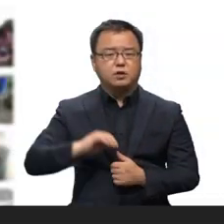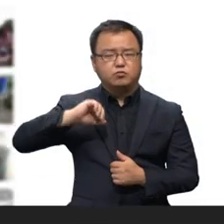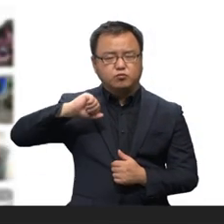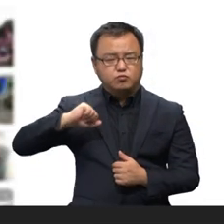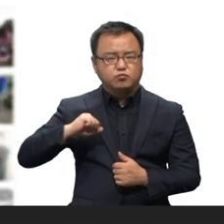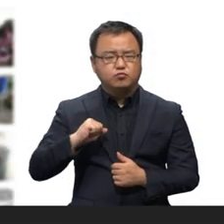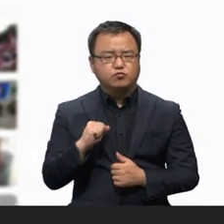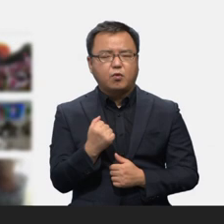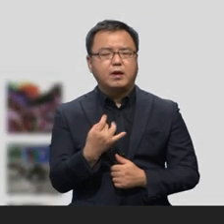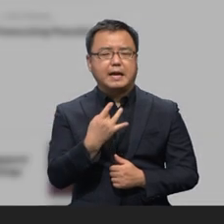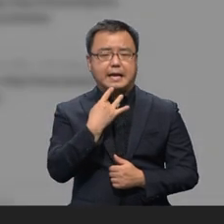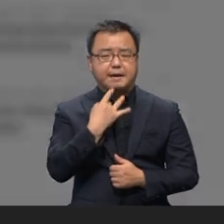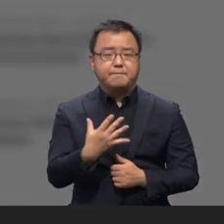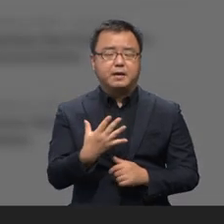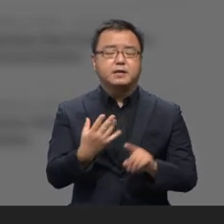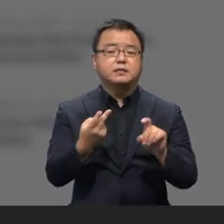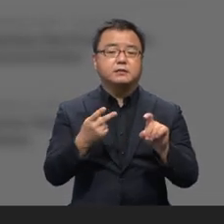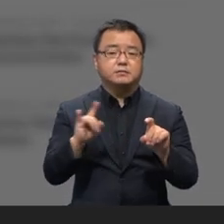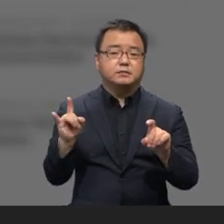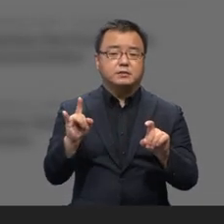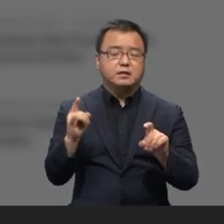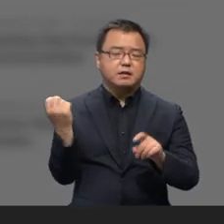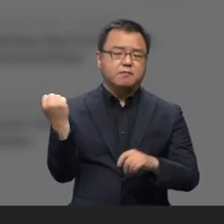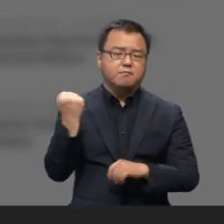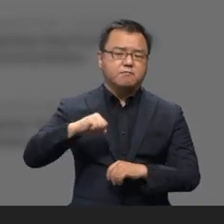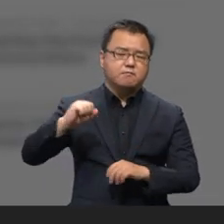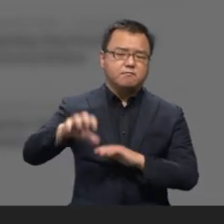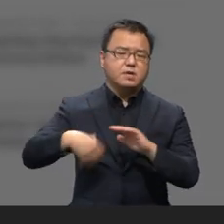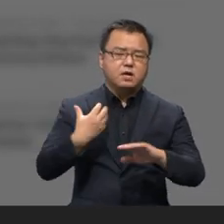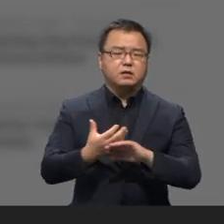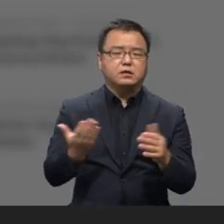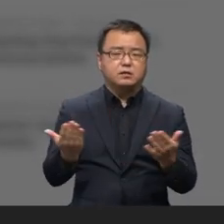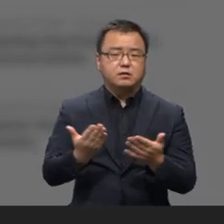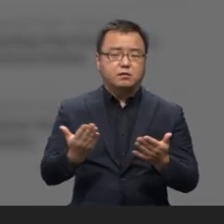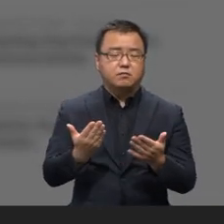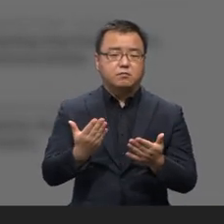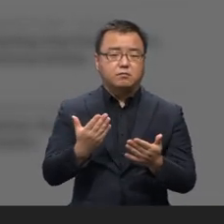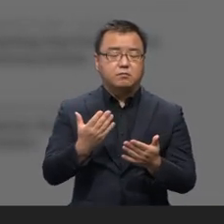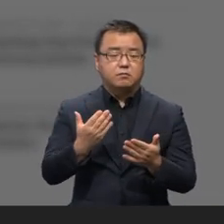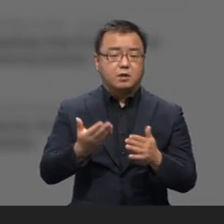순종적이기만 했던 태국 10대들의 반란에 기성세대들은 크게 놀랐는데요.